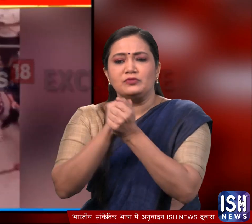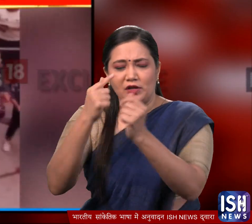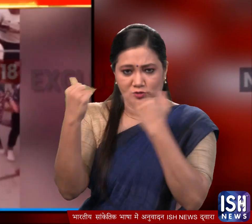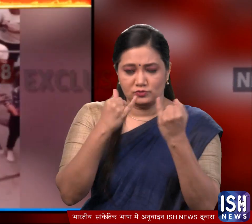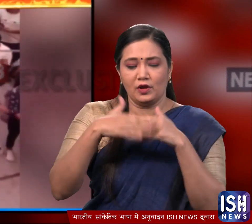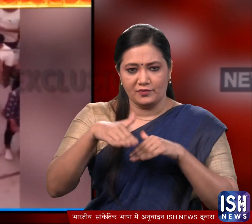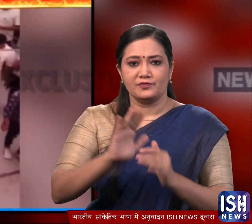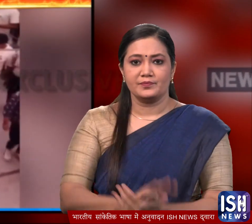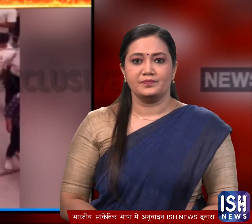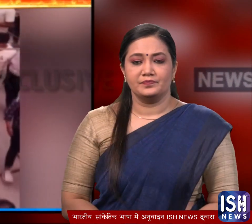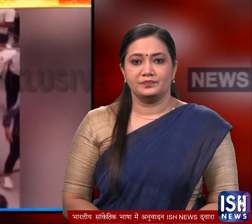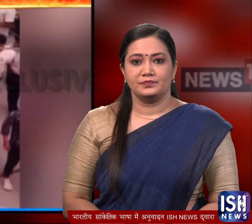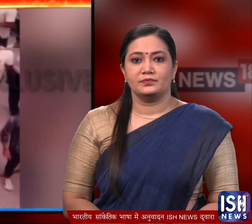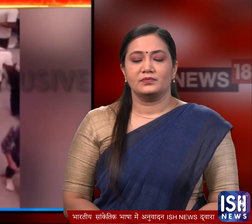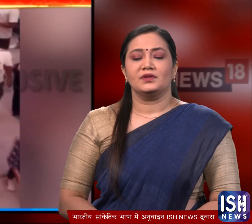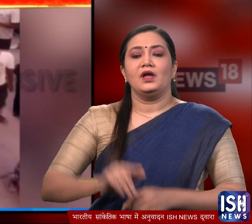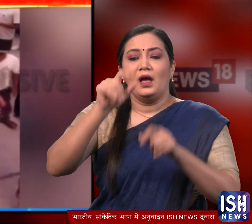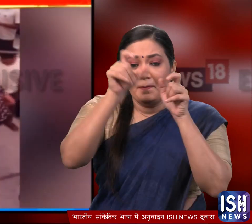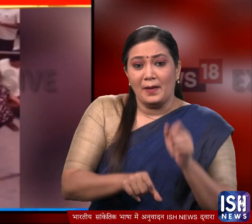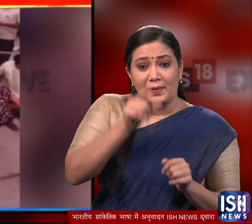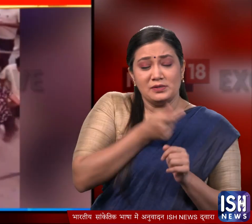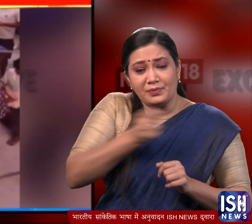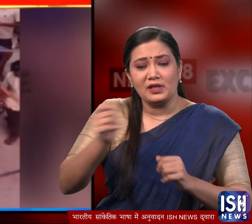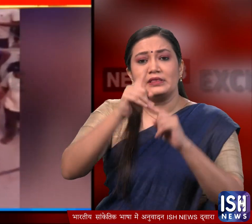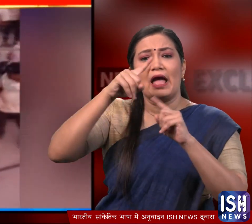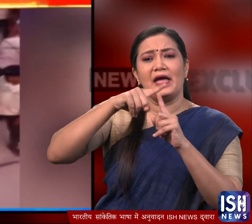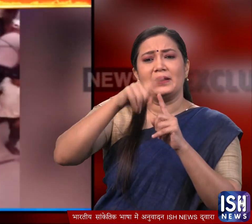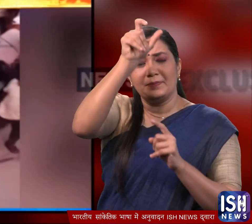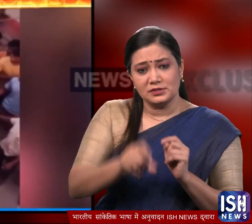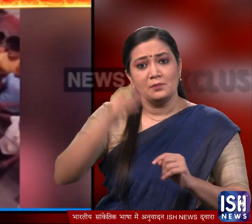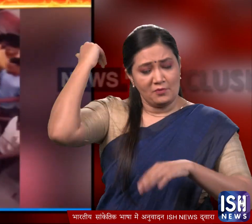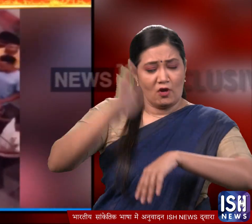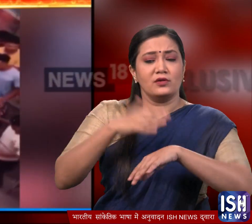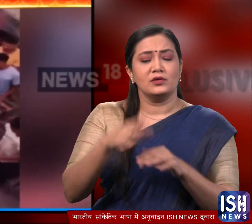है। बताया गया कि इन हमलावरों में हत्या का आरोपी ताहिर नाम का एक बदमाश भी